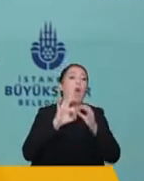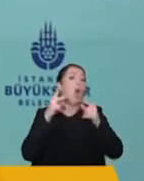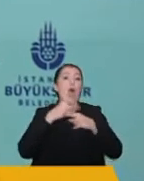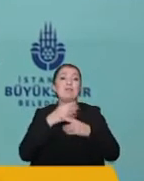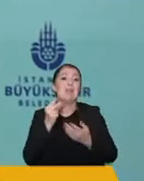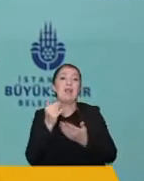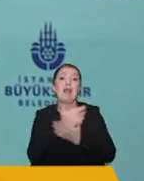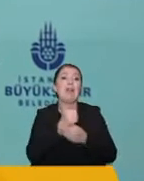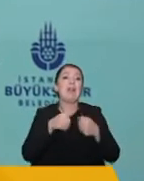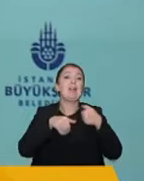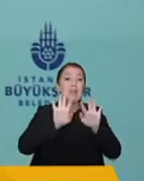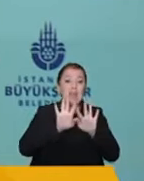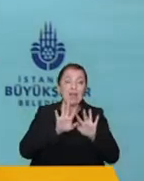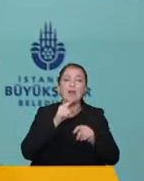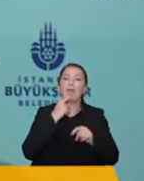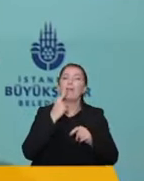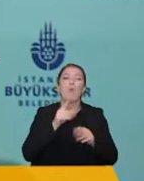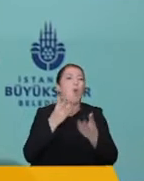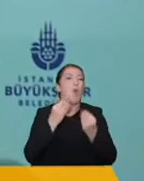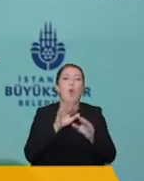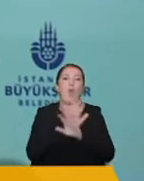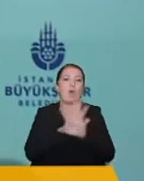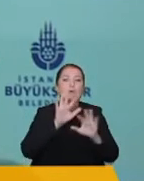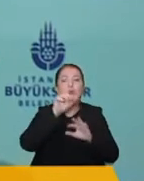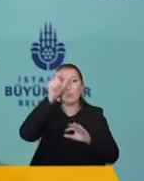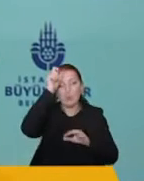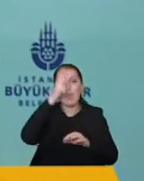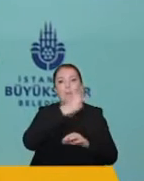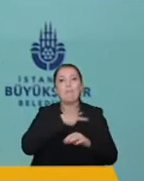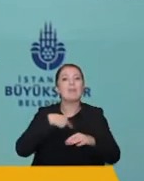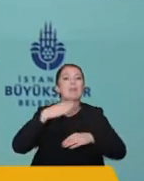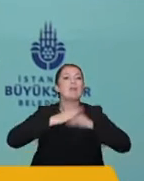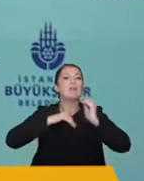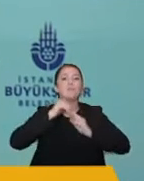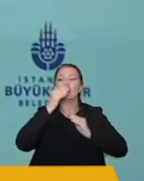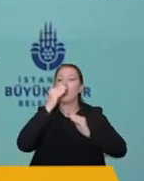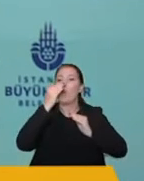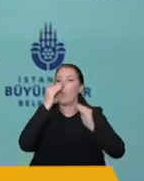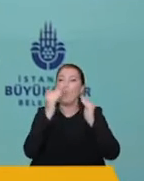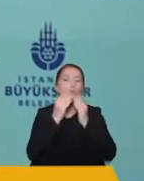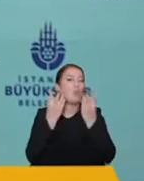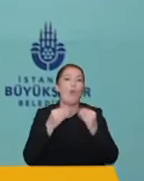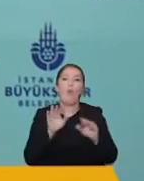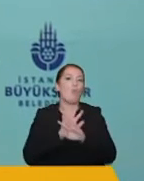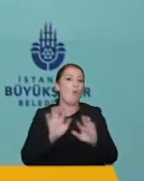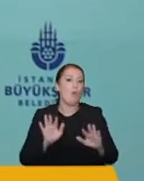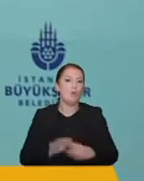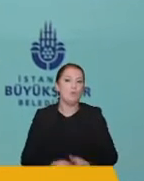diye değerlendirmemelidir. Türk belediyeci yatsından biraz uygun olmuyor.